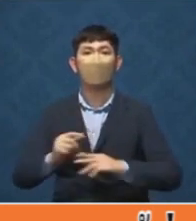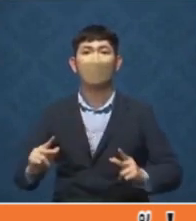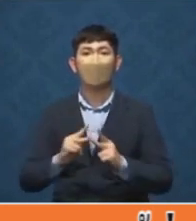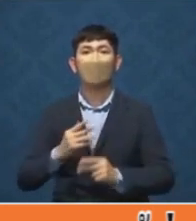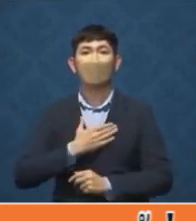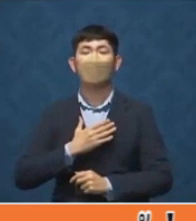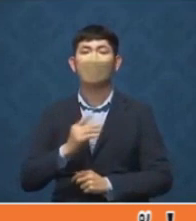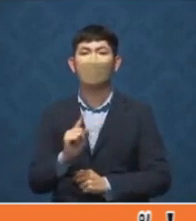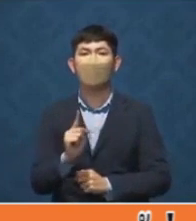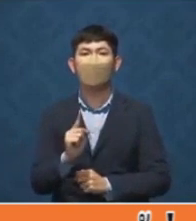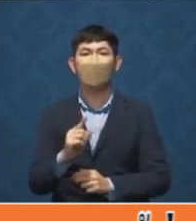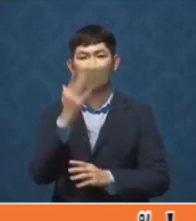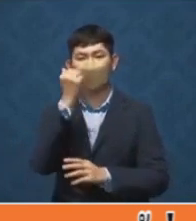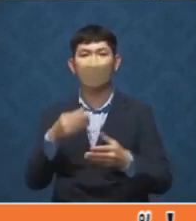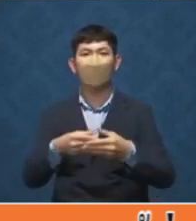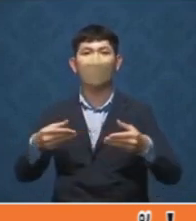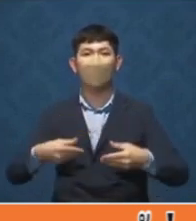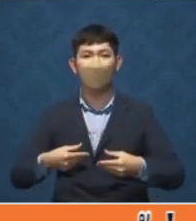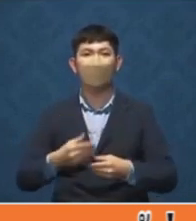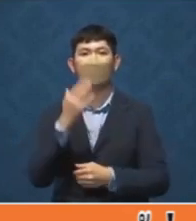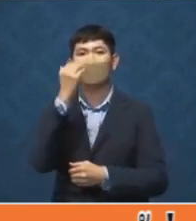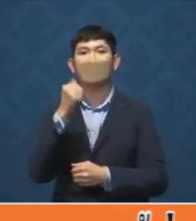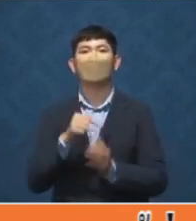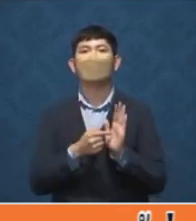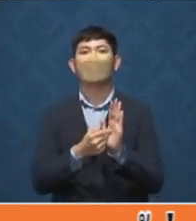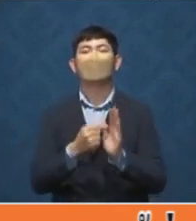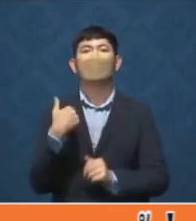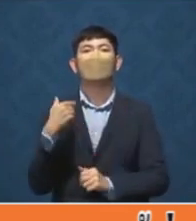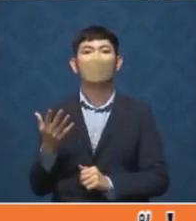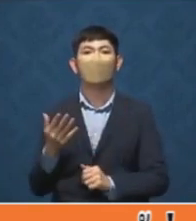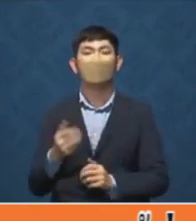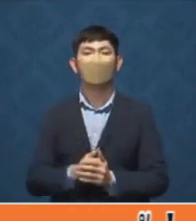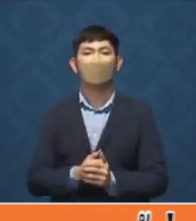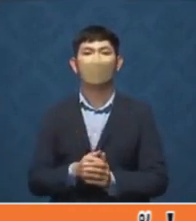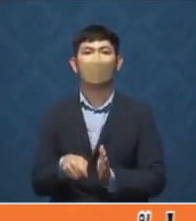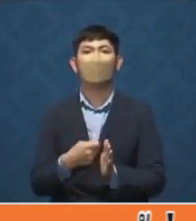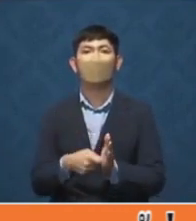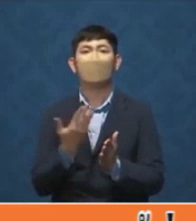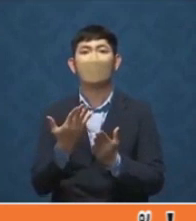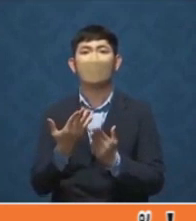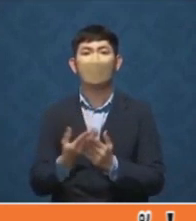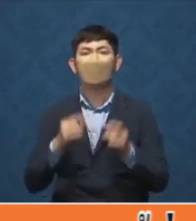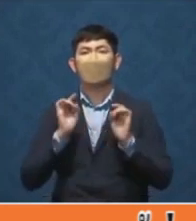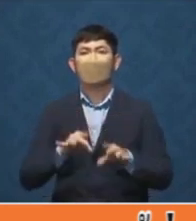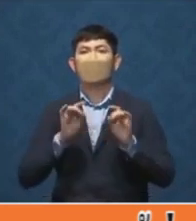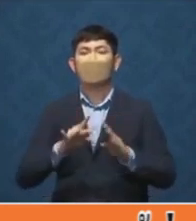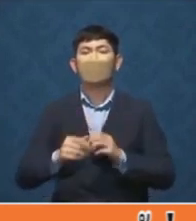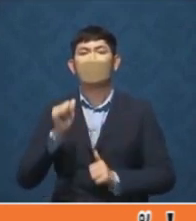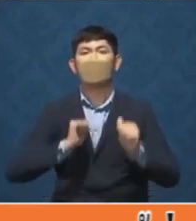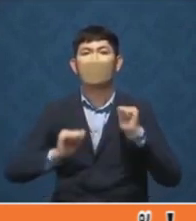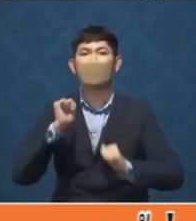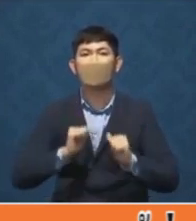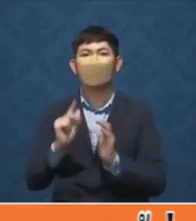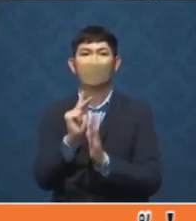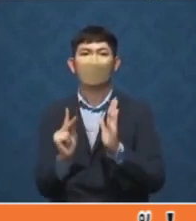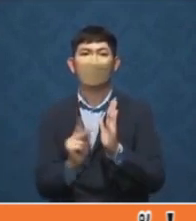ครับทำไมในรายงานของท่านถึงไม่มีท่านก็แค่เล่นปาหีเพื่อให้การพิจารณากฎหมาย